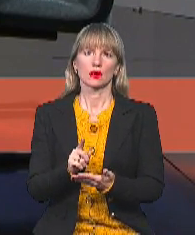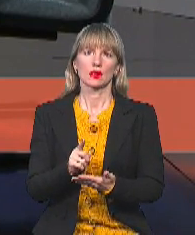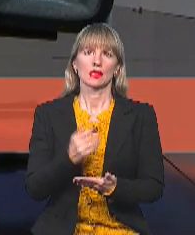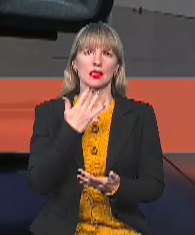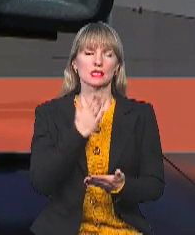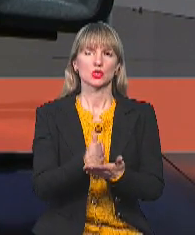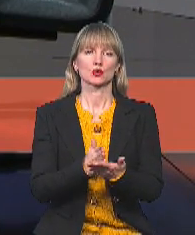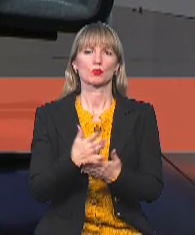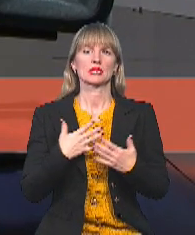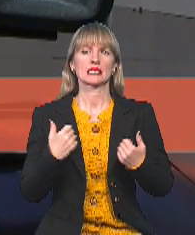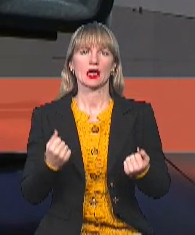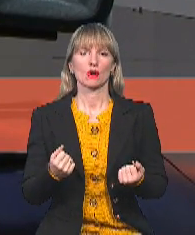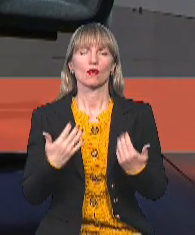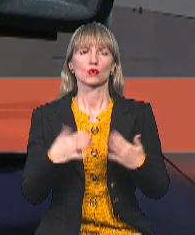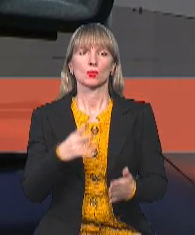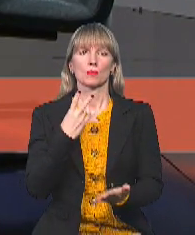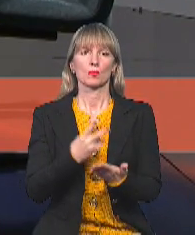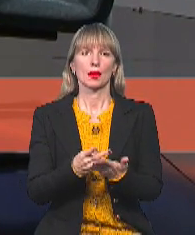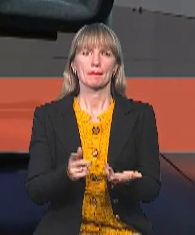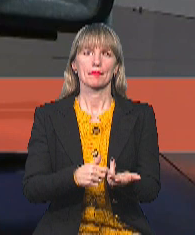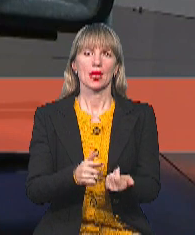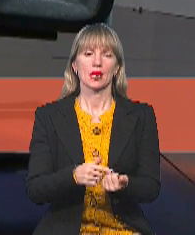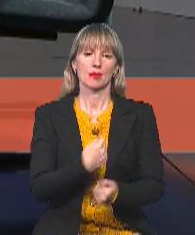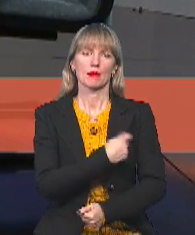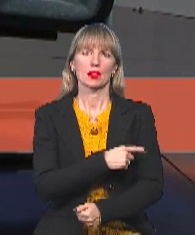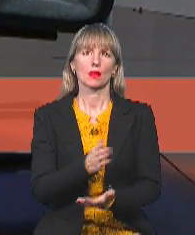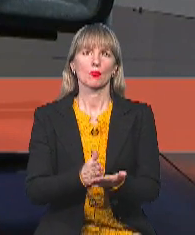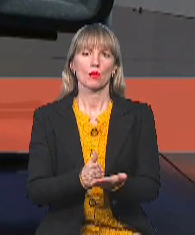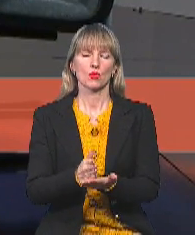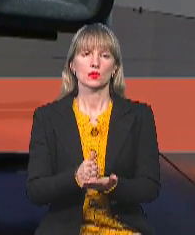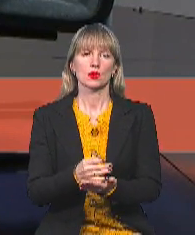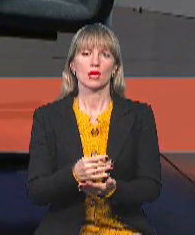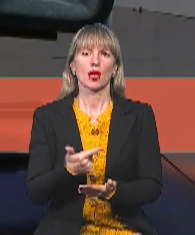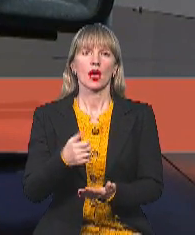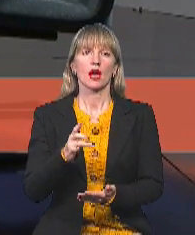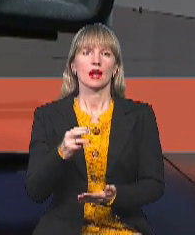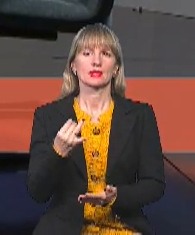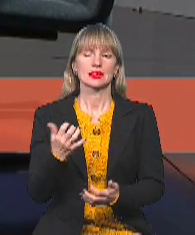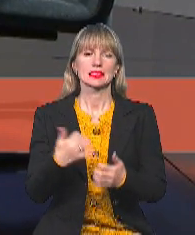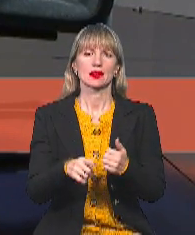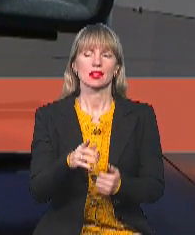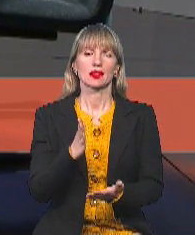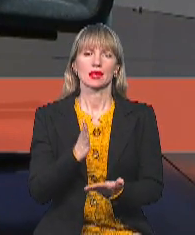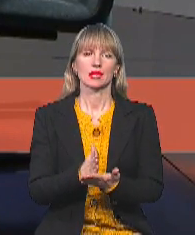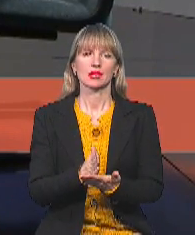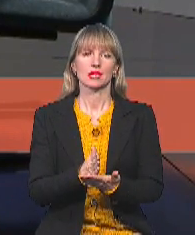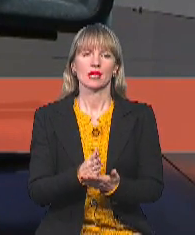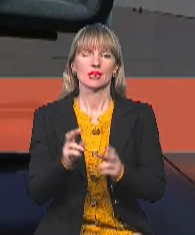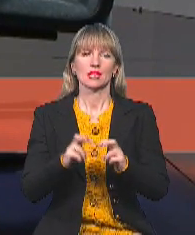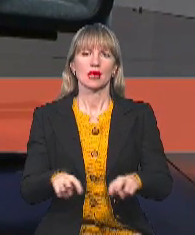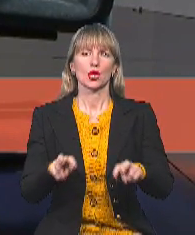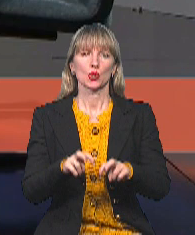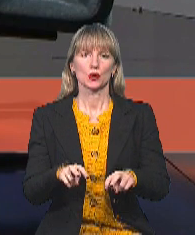Національна служба здоров'я вже анонсувала перелік послуг, пакетів медичних гарантій, і серед них є і от